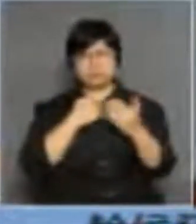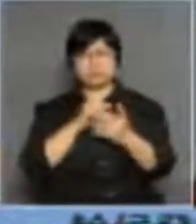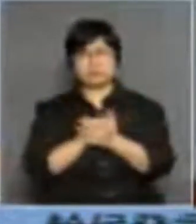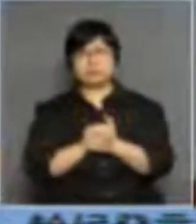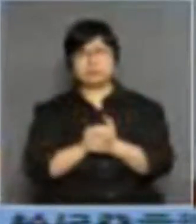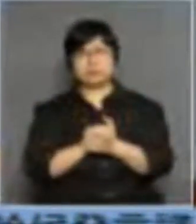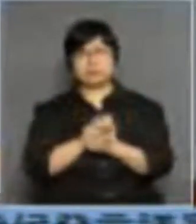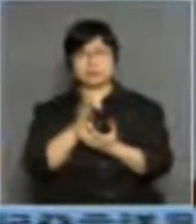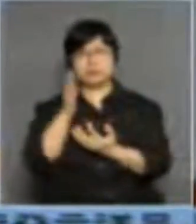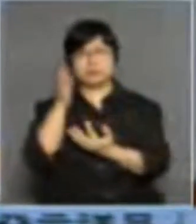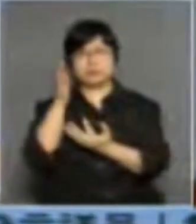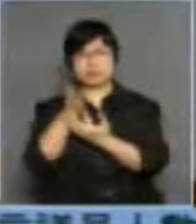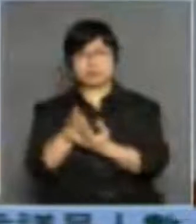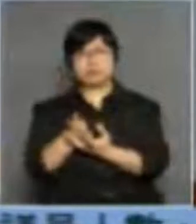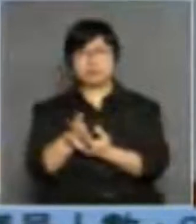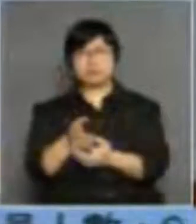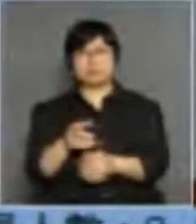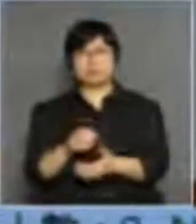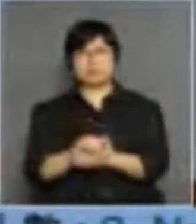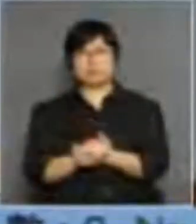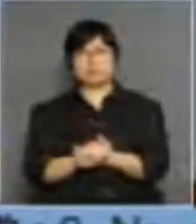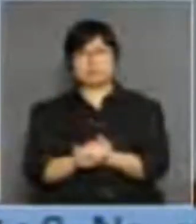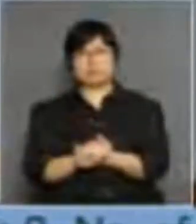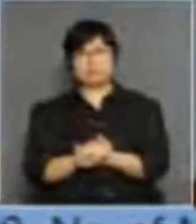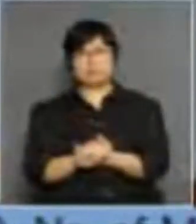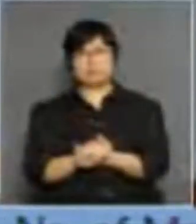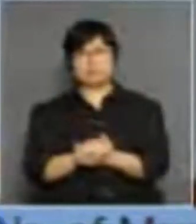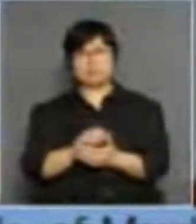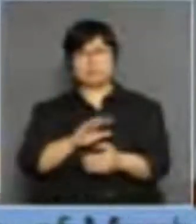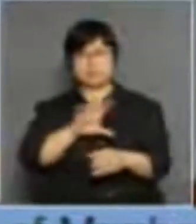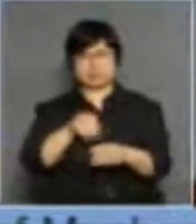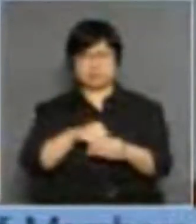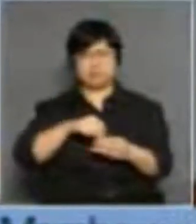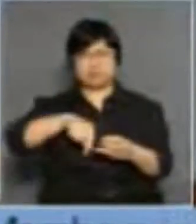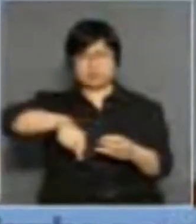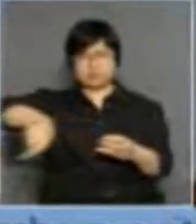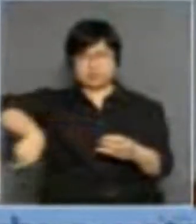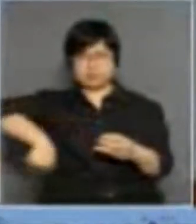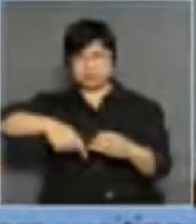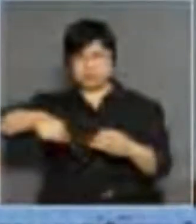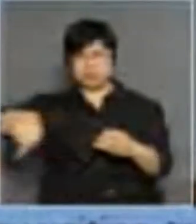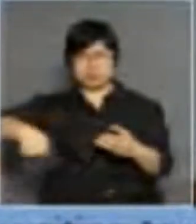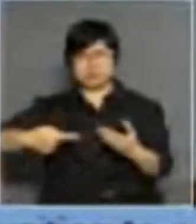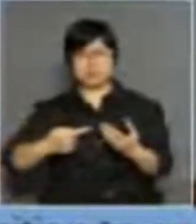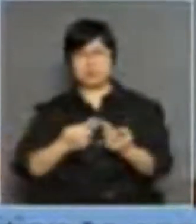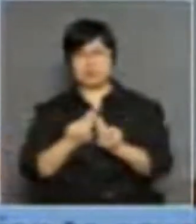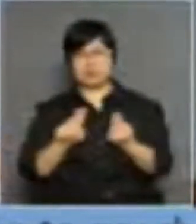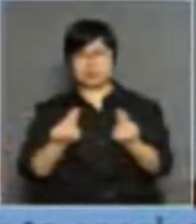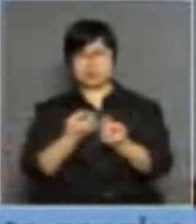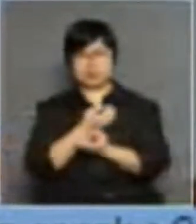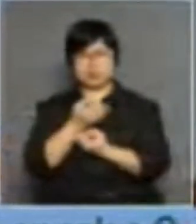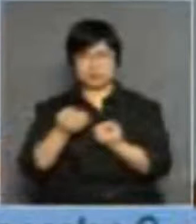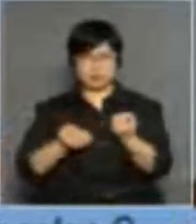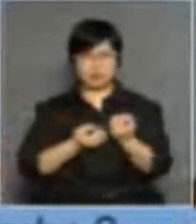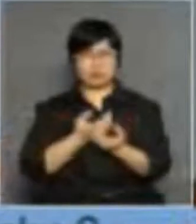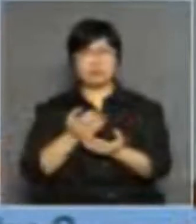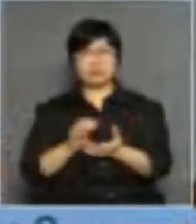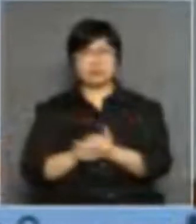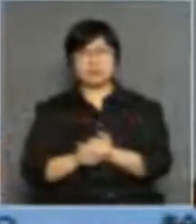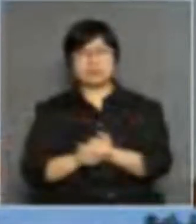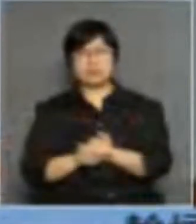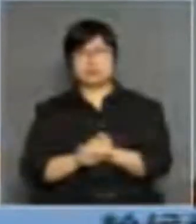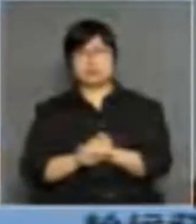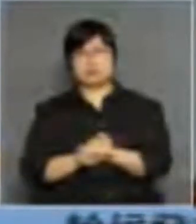主動將不包括土地納入郊野公園的範圍裏面的東西是進行這個